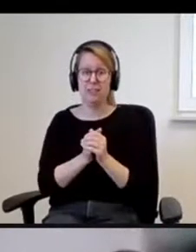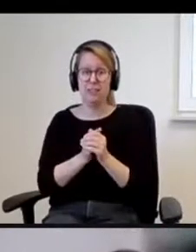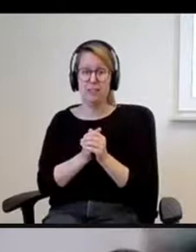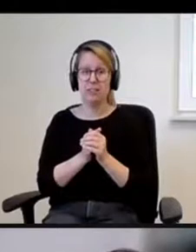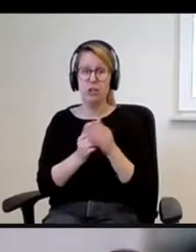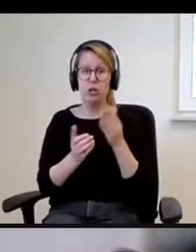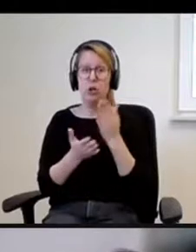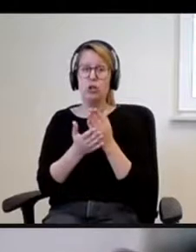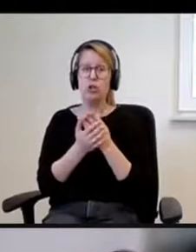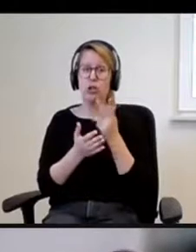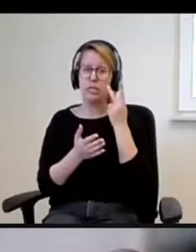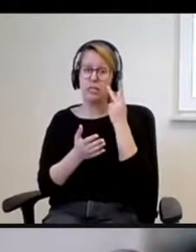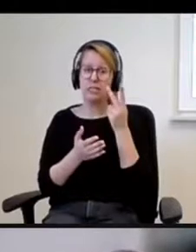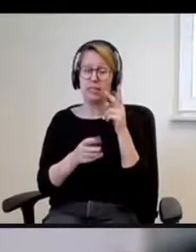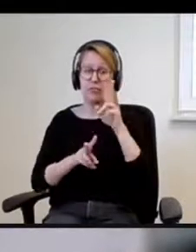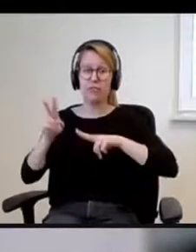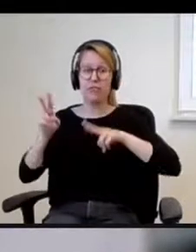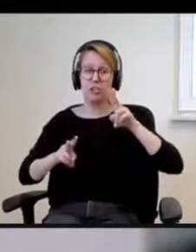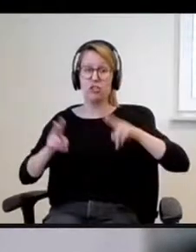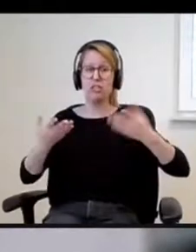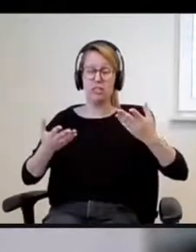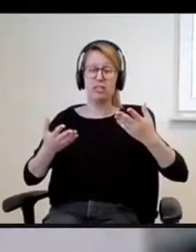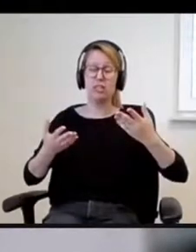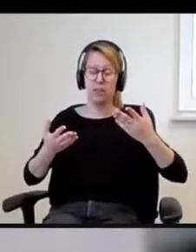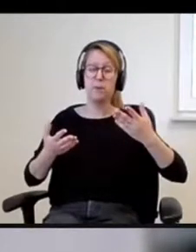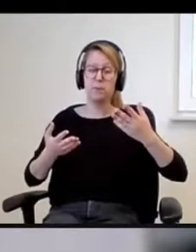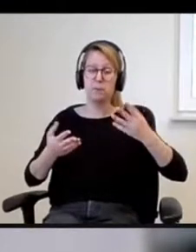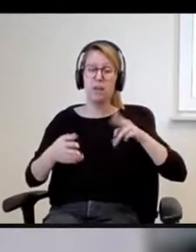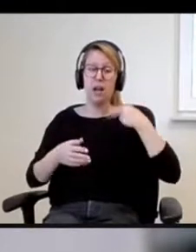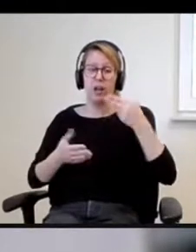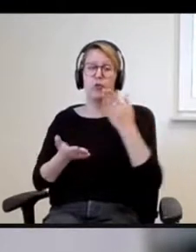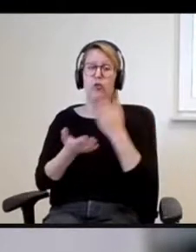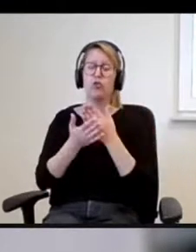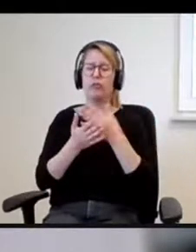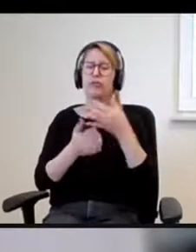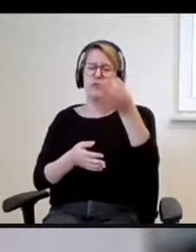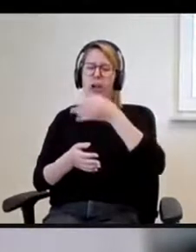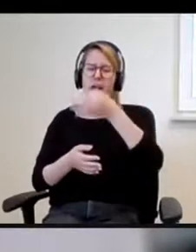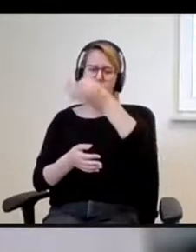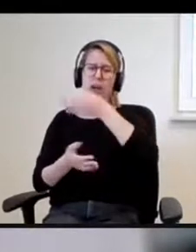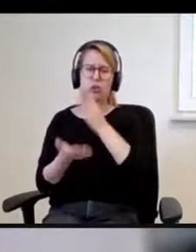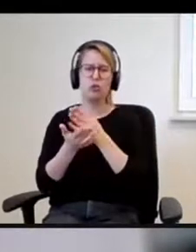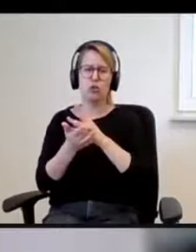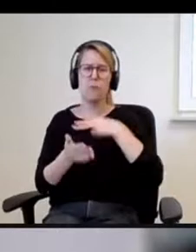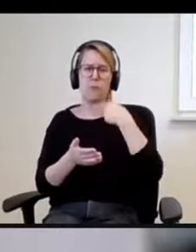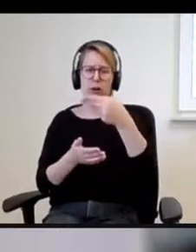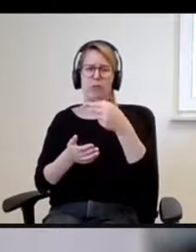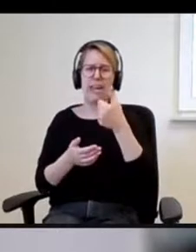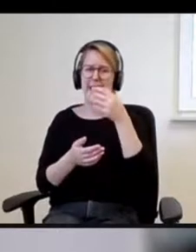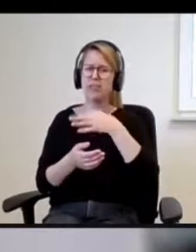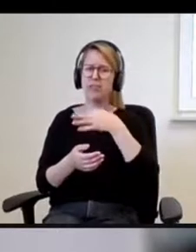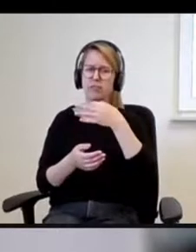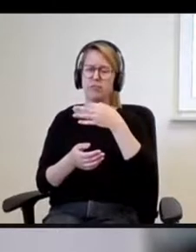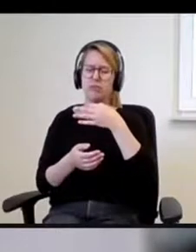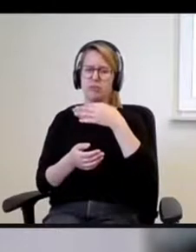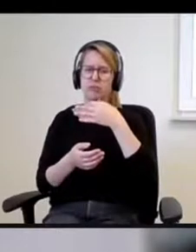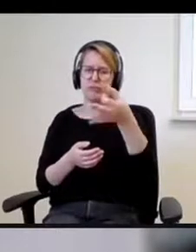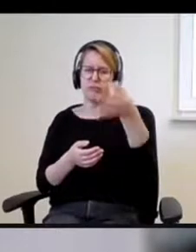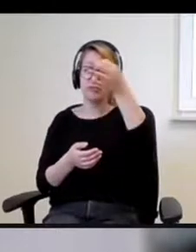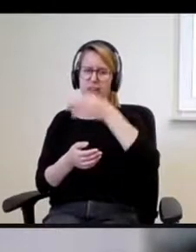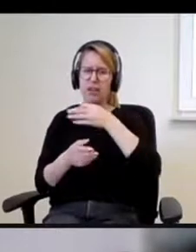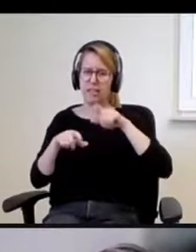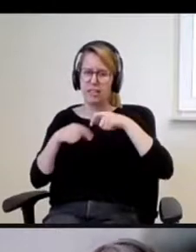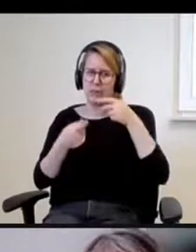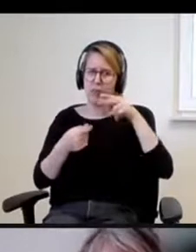en écrit dans le chat. Il y a encore une question là de Nicolas Nilsman. S'il est